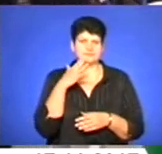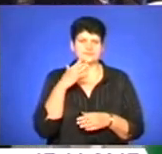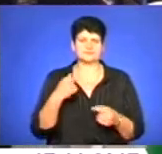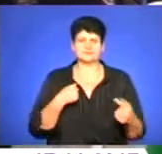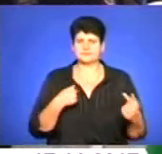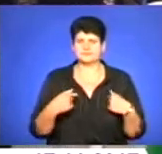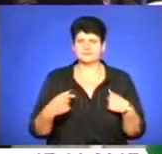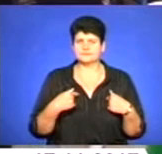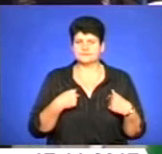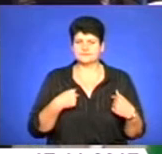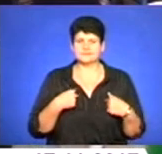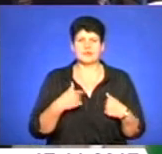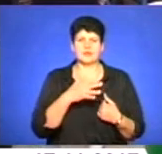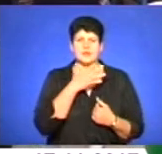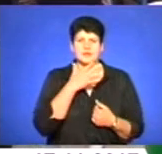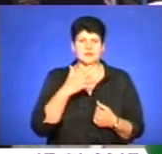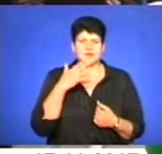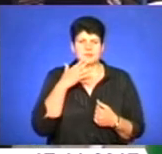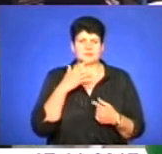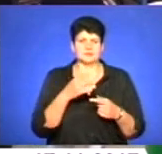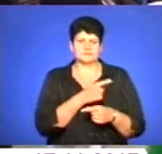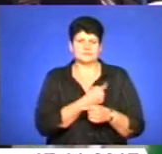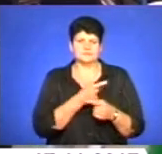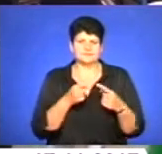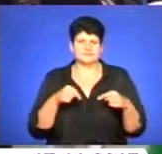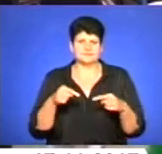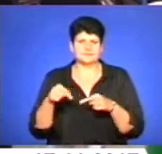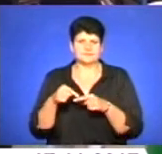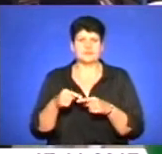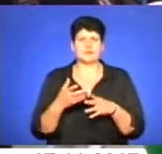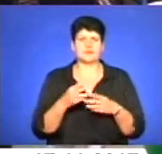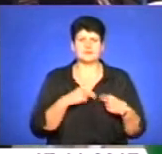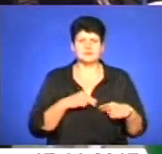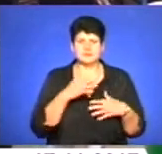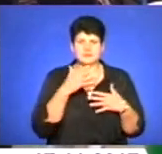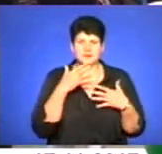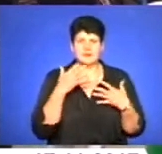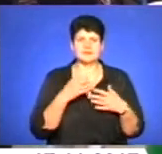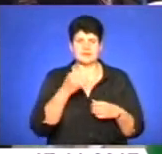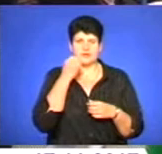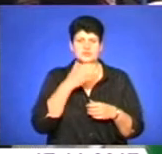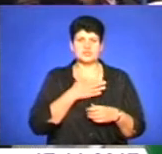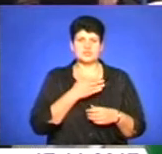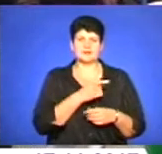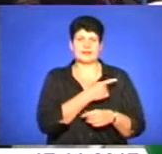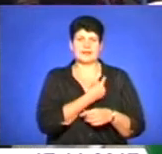мук, багато відділів, багато праці, але дякуючи нашим лікарям, які